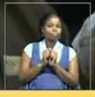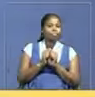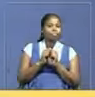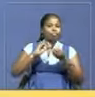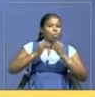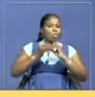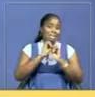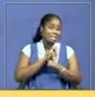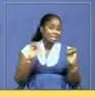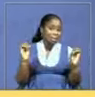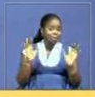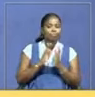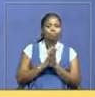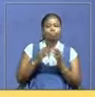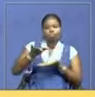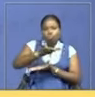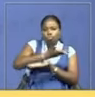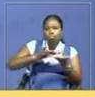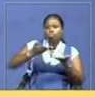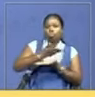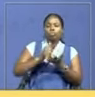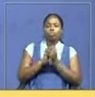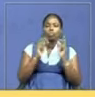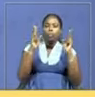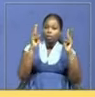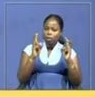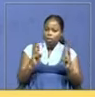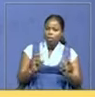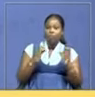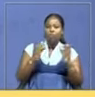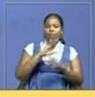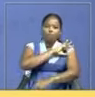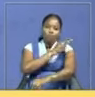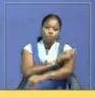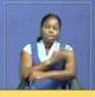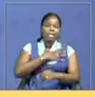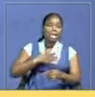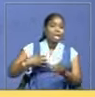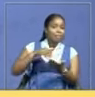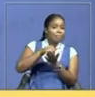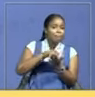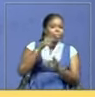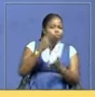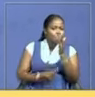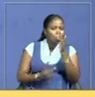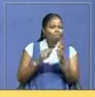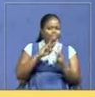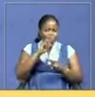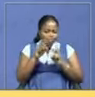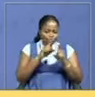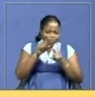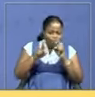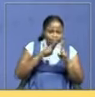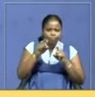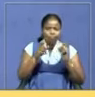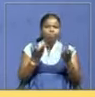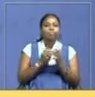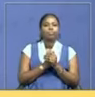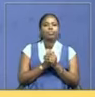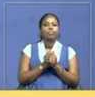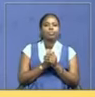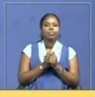judiciaire identifier ses forces et faiblesses et rechercher ensemble les solutions aptes à